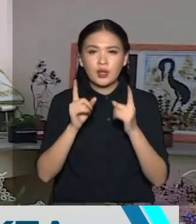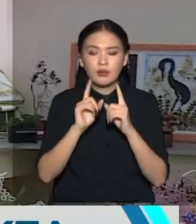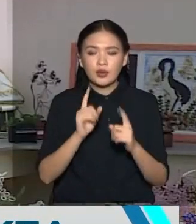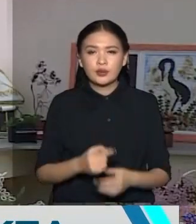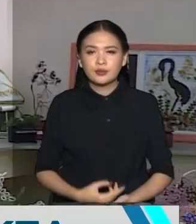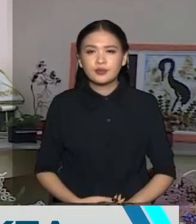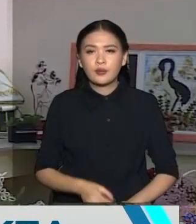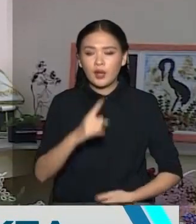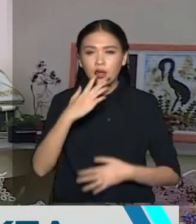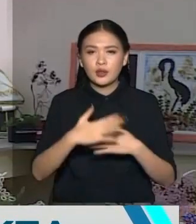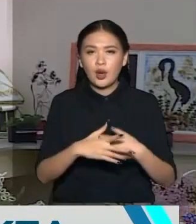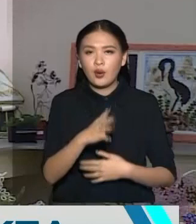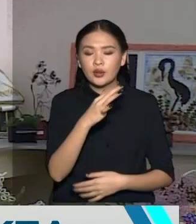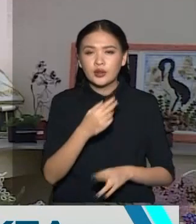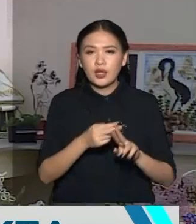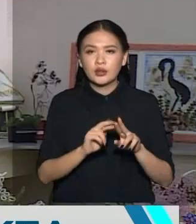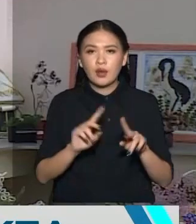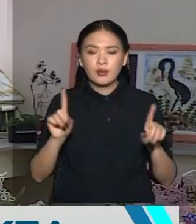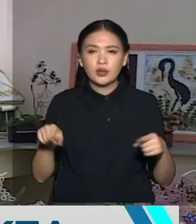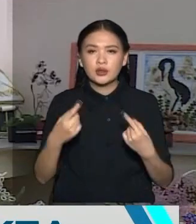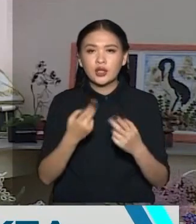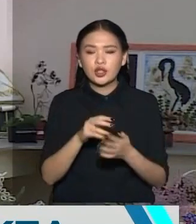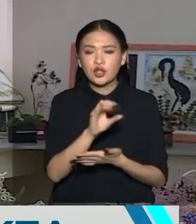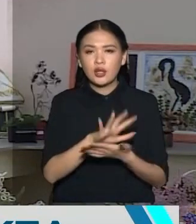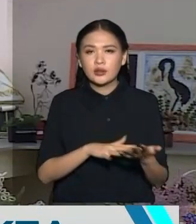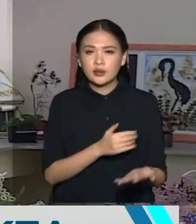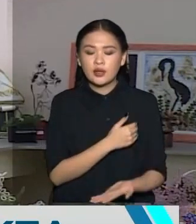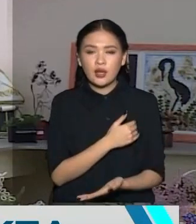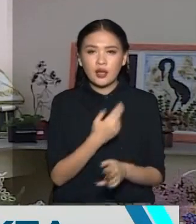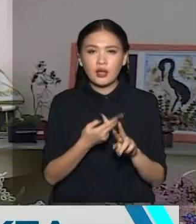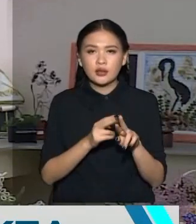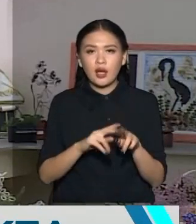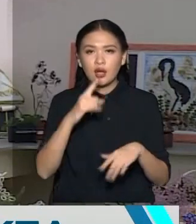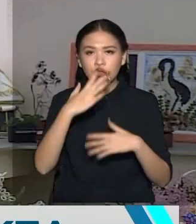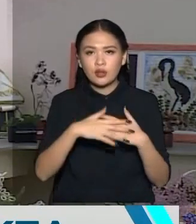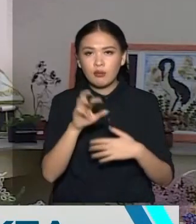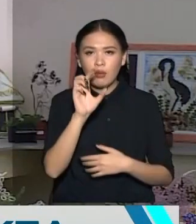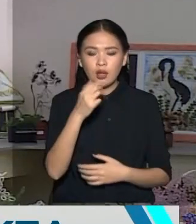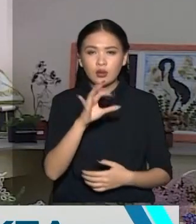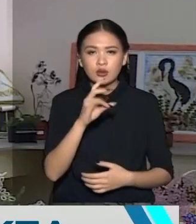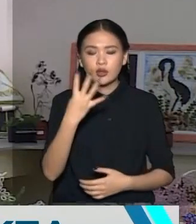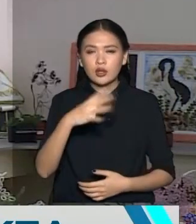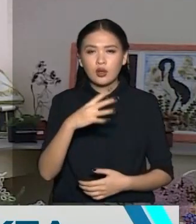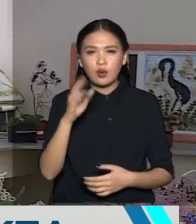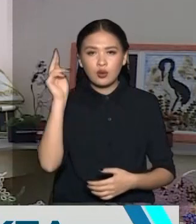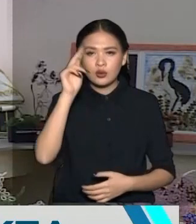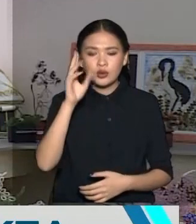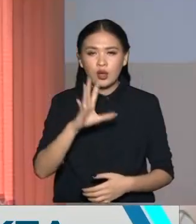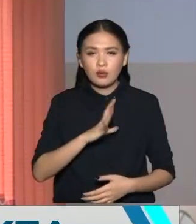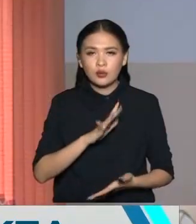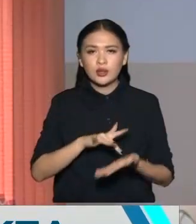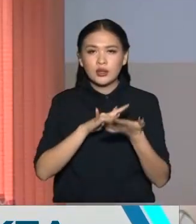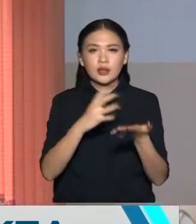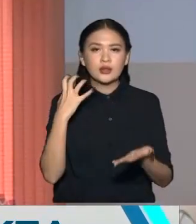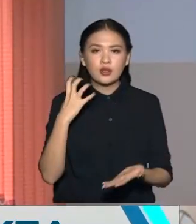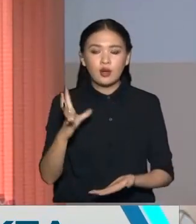Біз алдағы уақытта бірлескен түрде бастамаларымызды жалғастыра бермекпіз. Мәселен, жуырда байқоңырлық 40 оқушы Қызылорда қаласына саяхаттап қайтты.